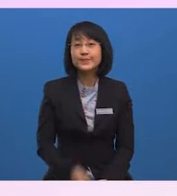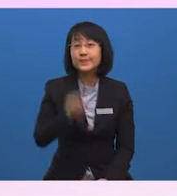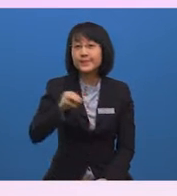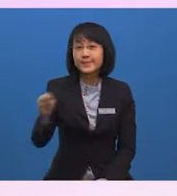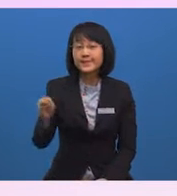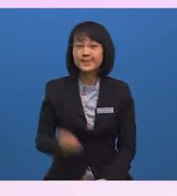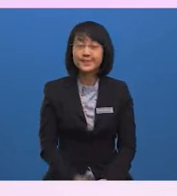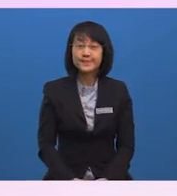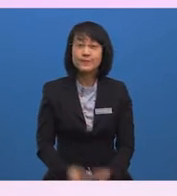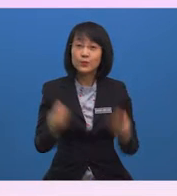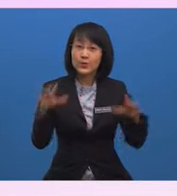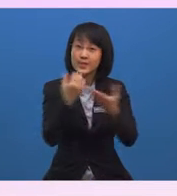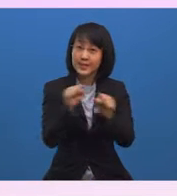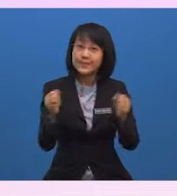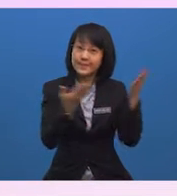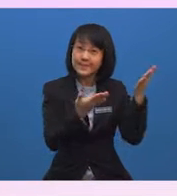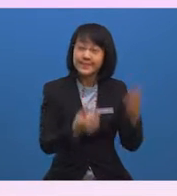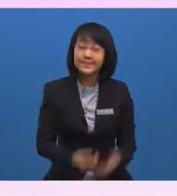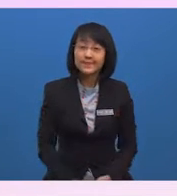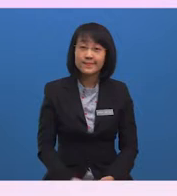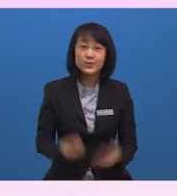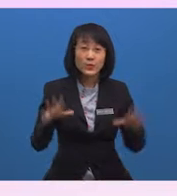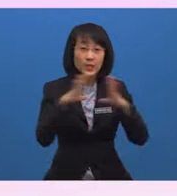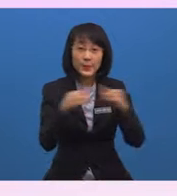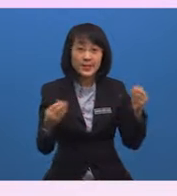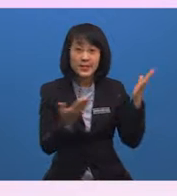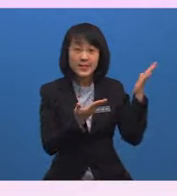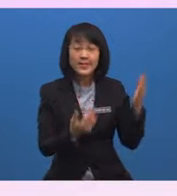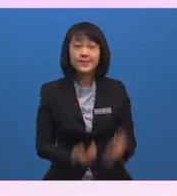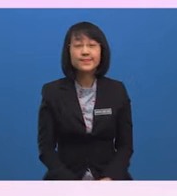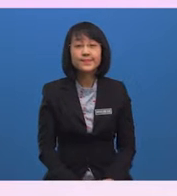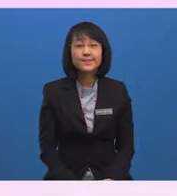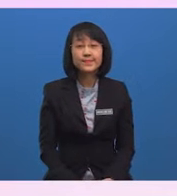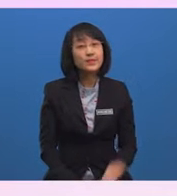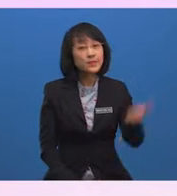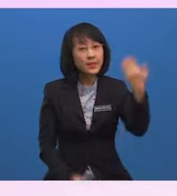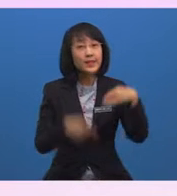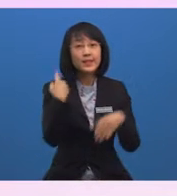Murid-murid, sudah siap latihan tadi? Mari kita semak jawapan.